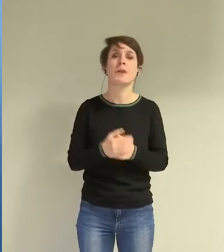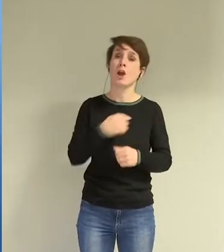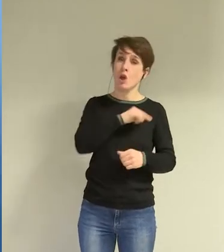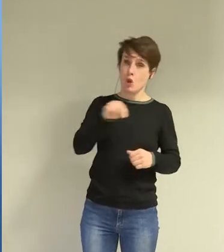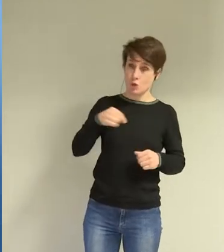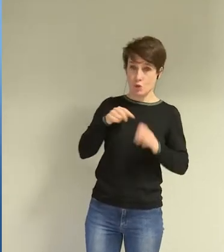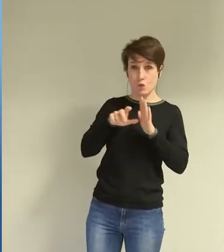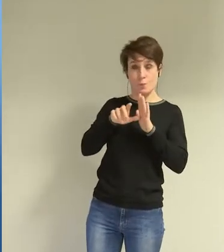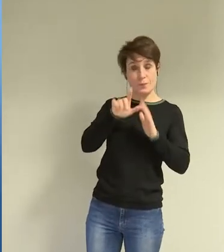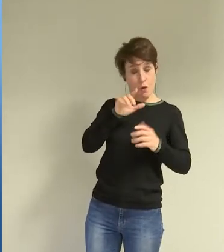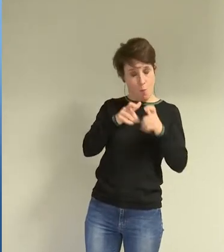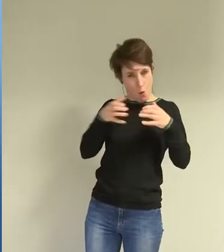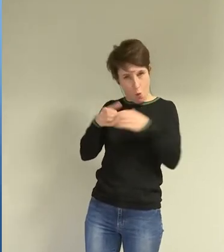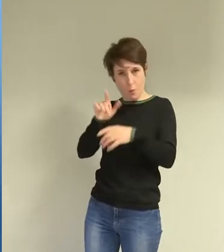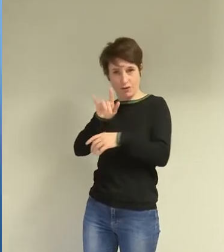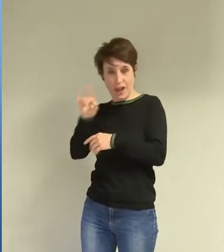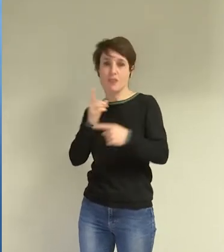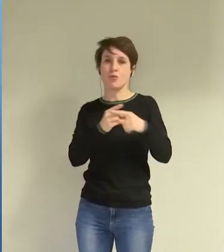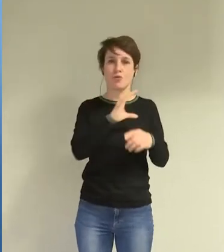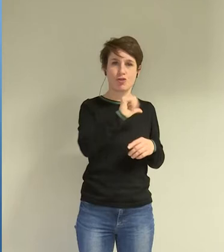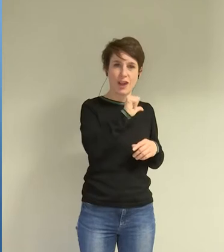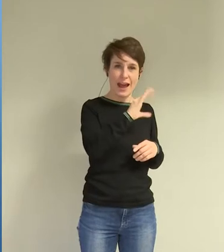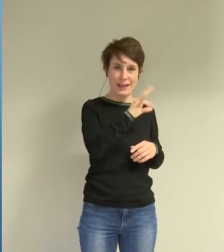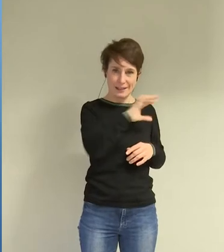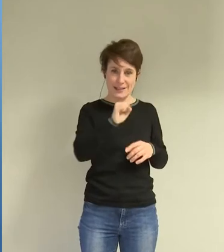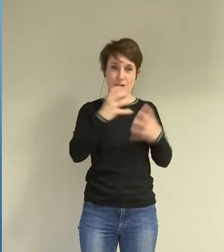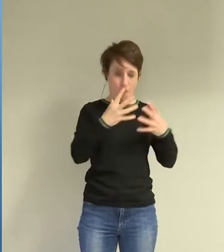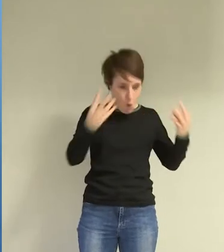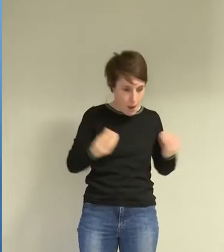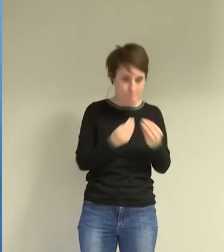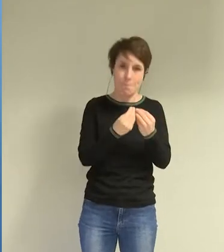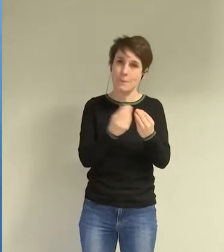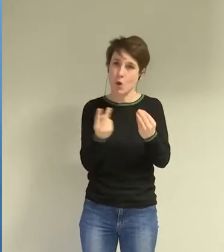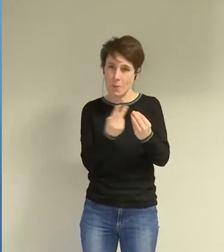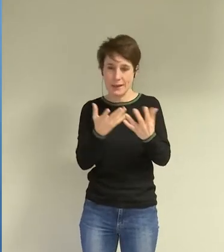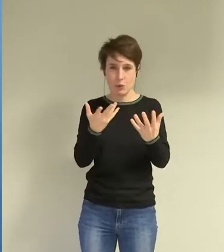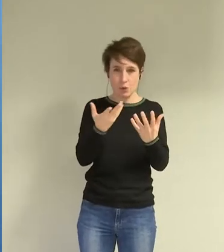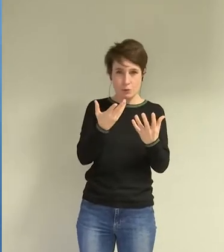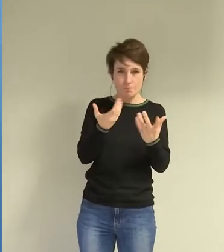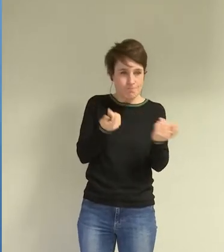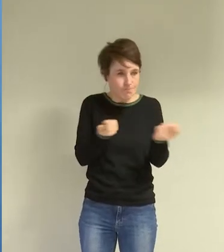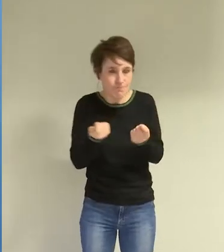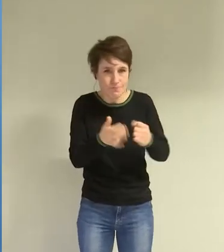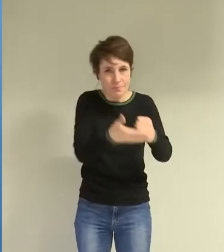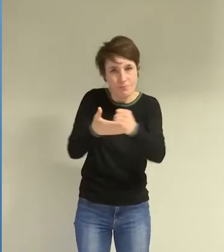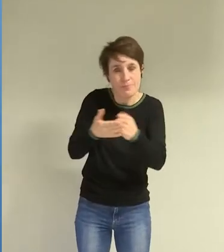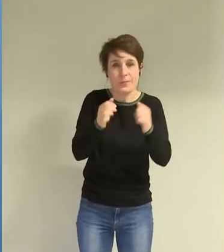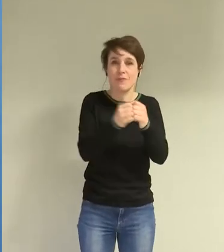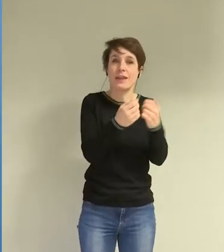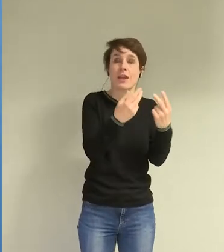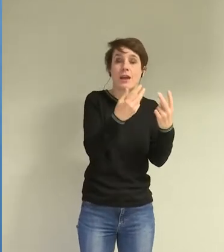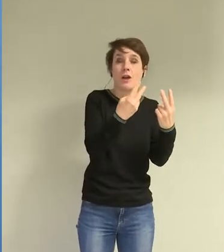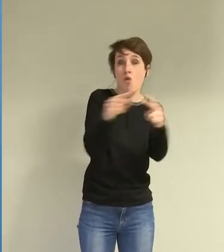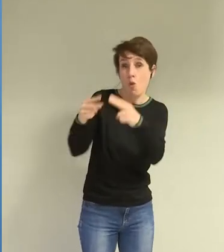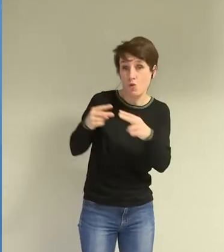un ensemble d'outils métropolitain qui pourrait se positionner comme acteurs locaux au service des communes et de la métropole pour